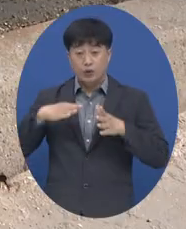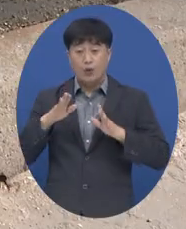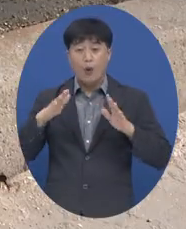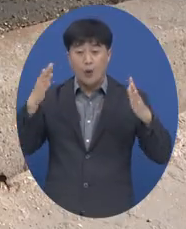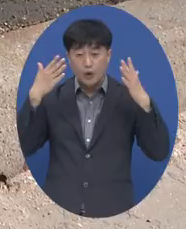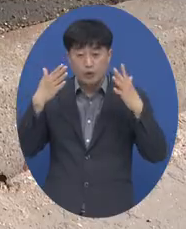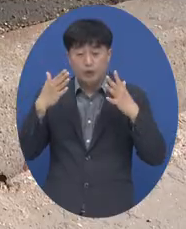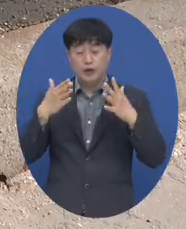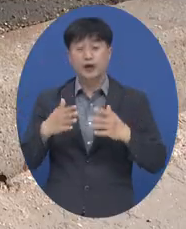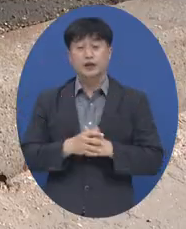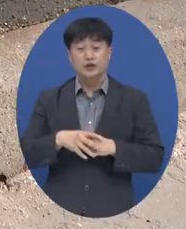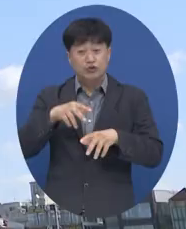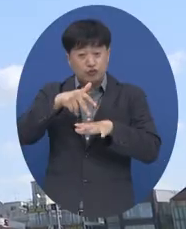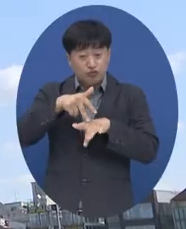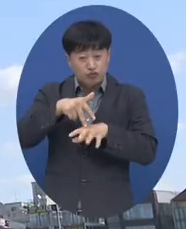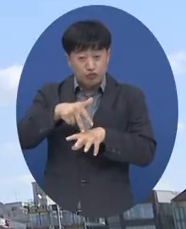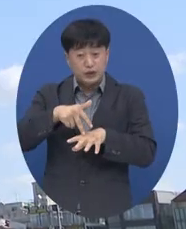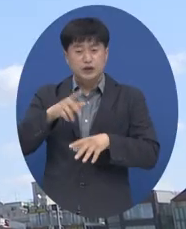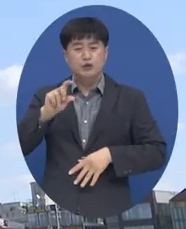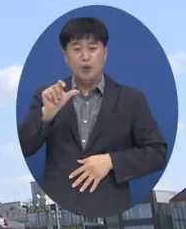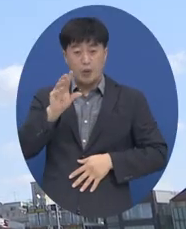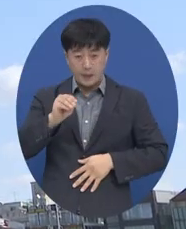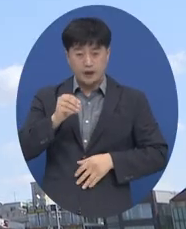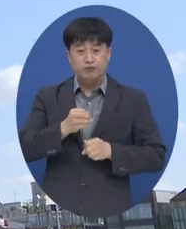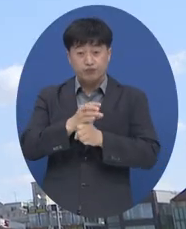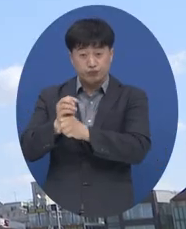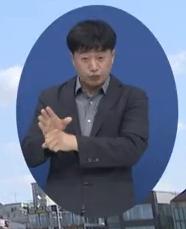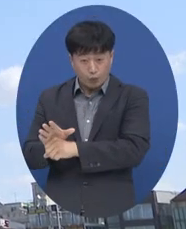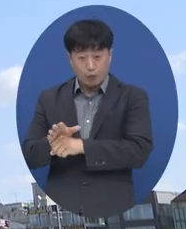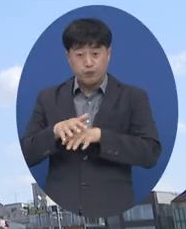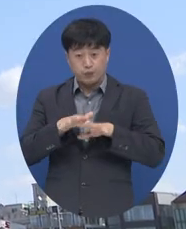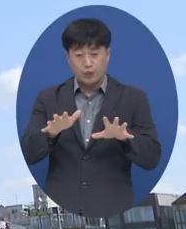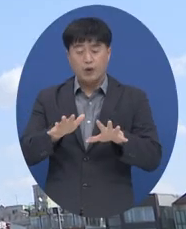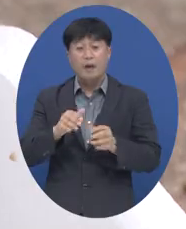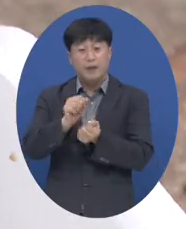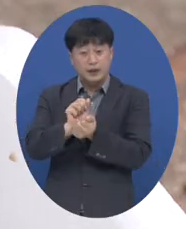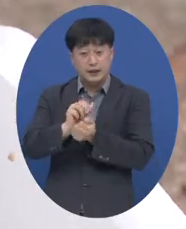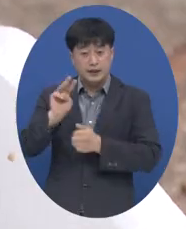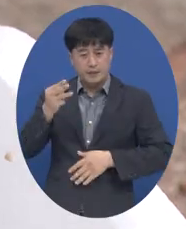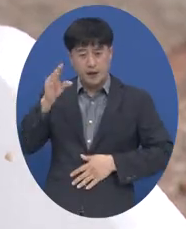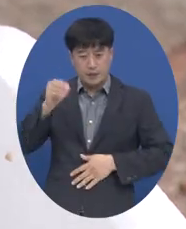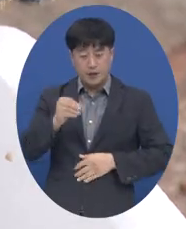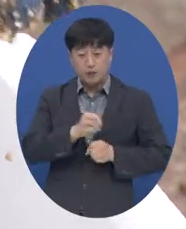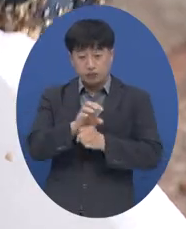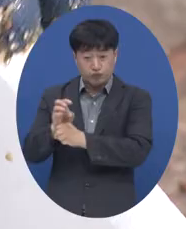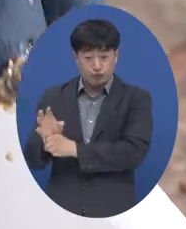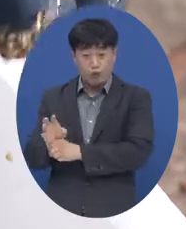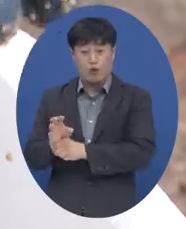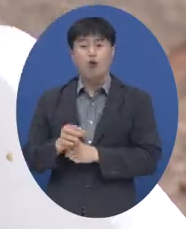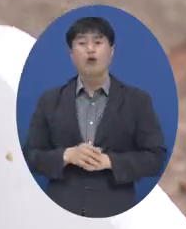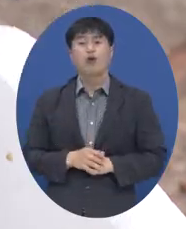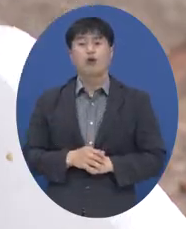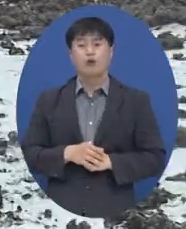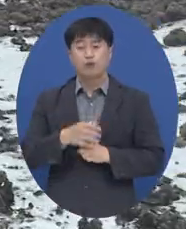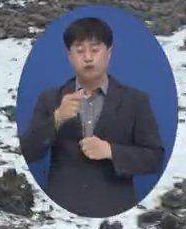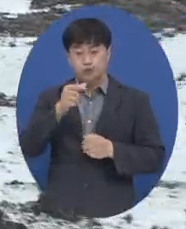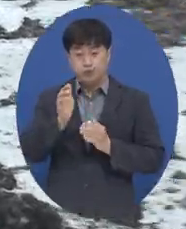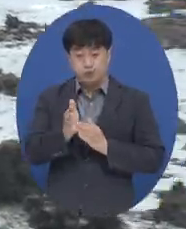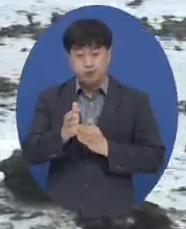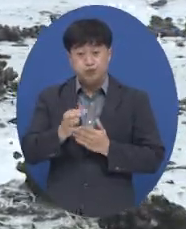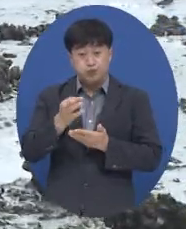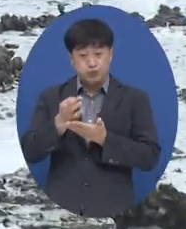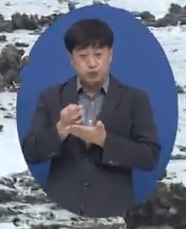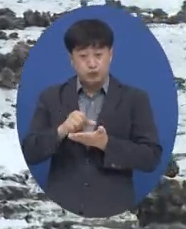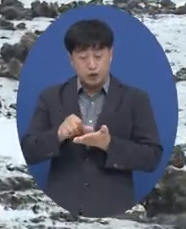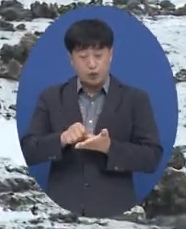경우도 는 올여름 주꾸미 15번 말을 당뇨 안되 기어 바지락 어린 쪽에 300원 마리를 방류하는 등 수산자원 보호를 통한 풍요로운 경기 바다